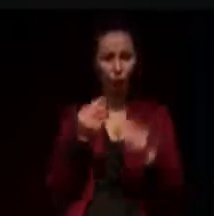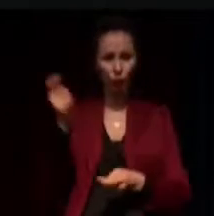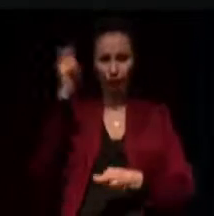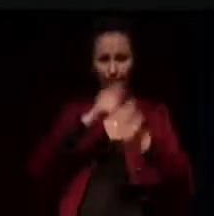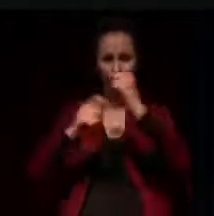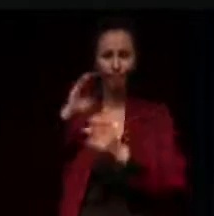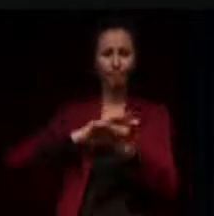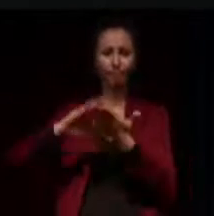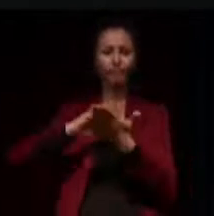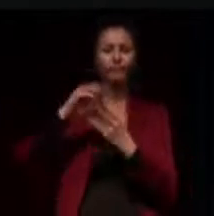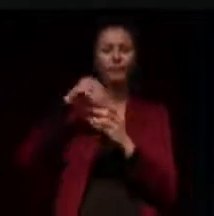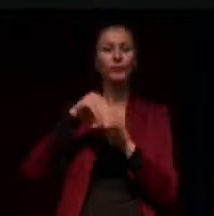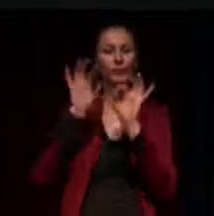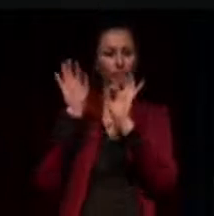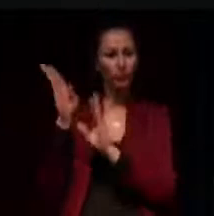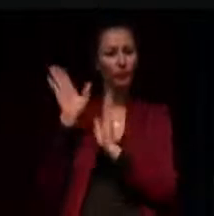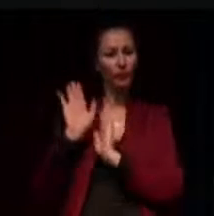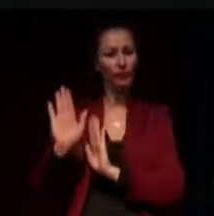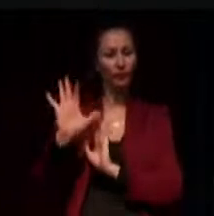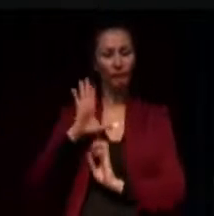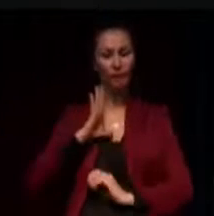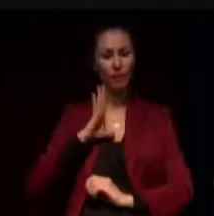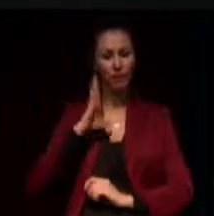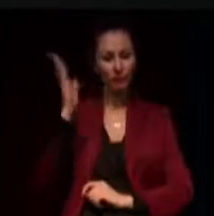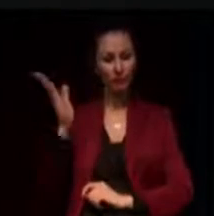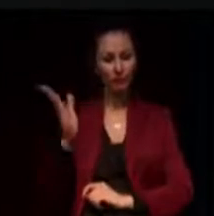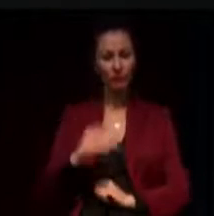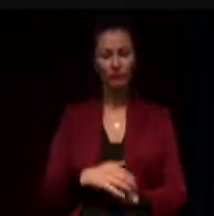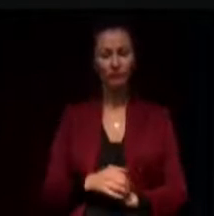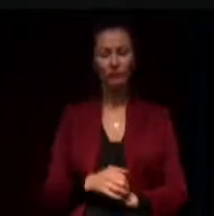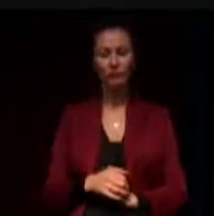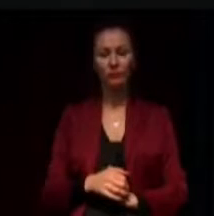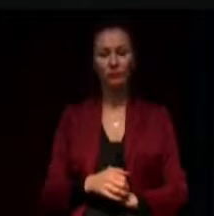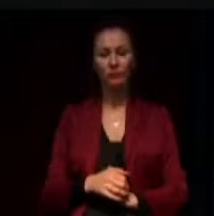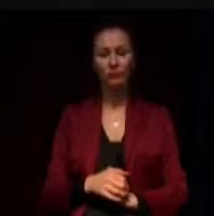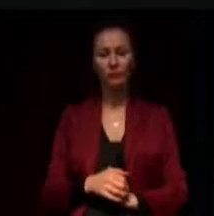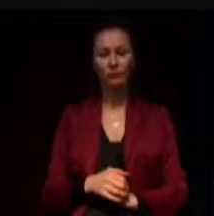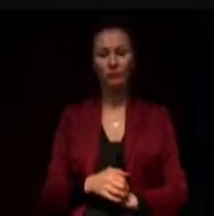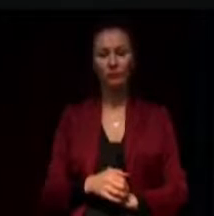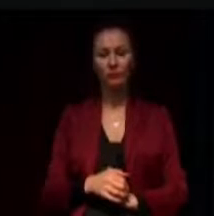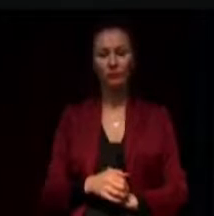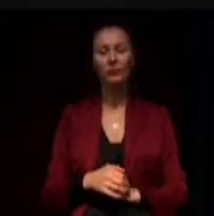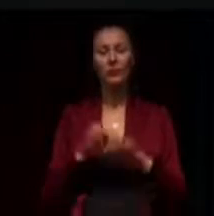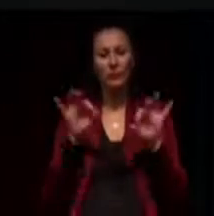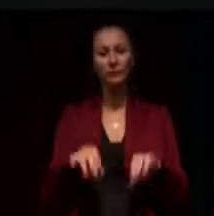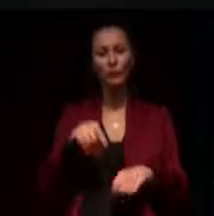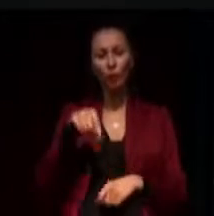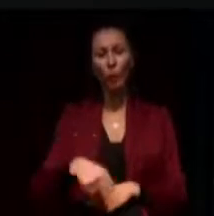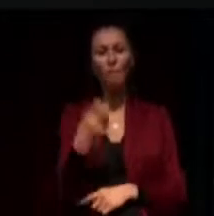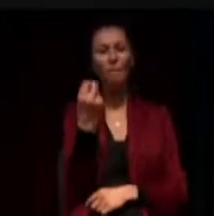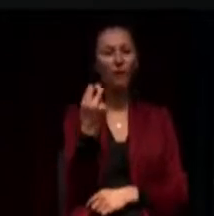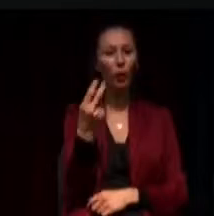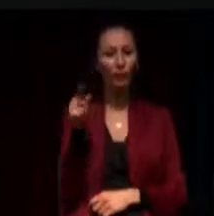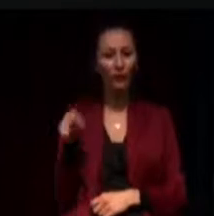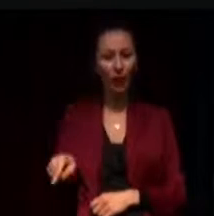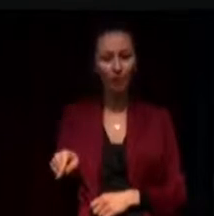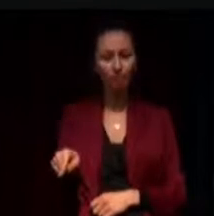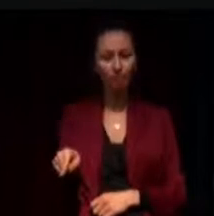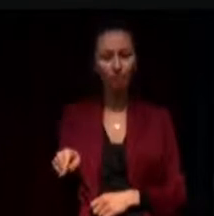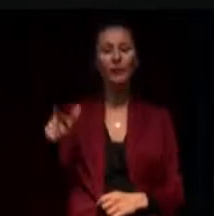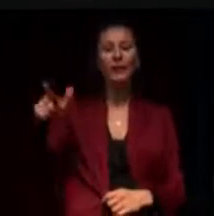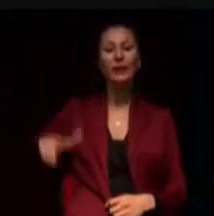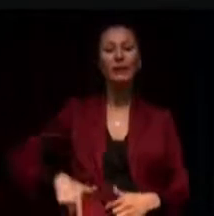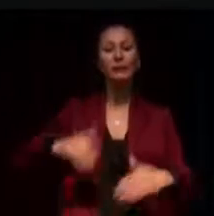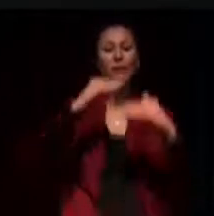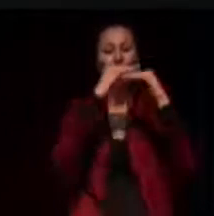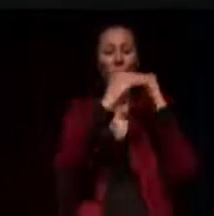tamamlanmış duruyor orada arkadaşlar. Şimdi bu pandemide